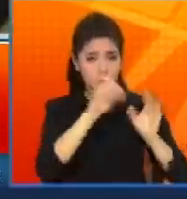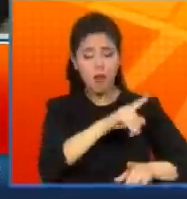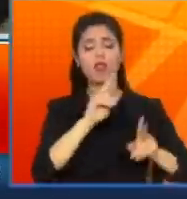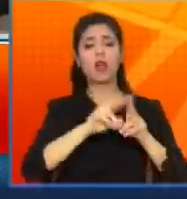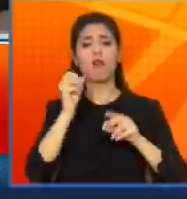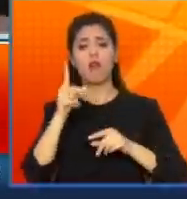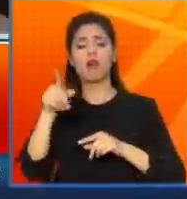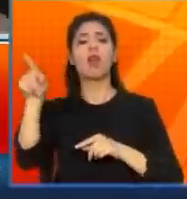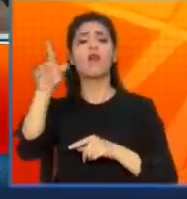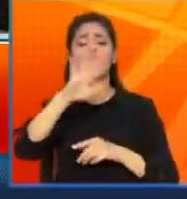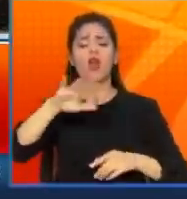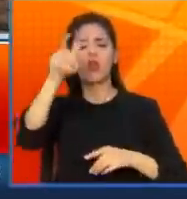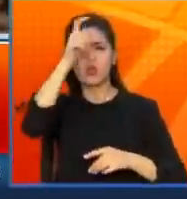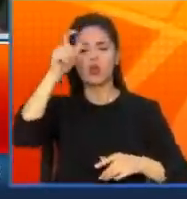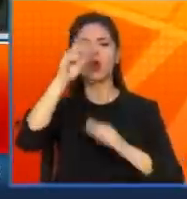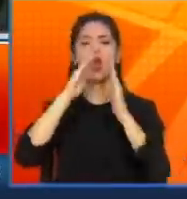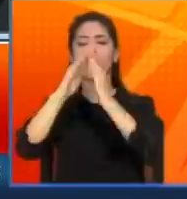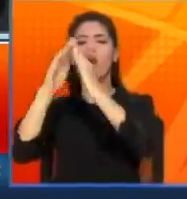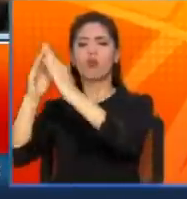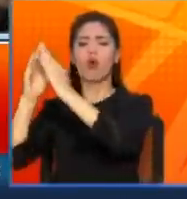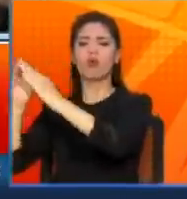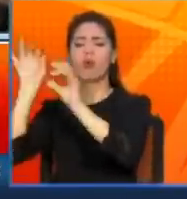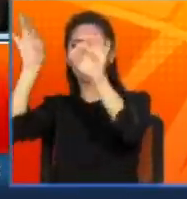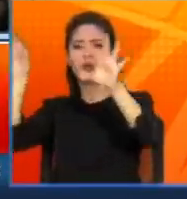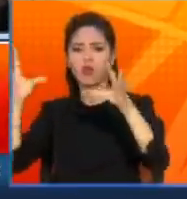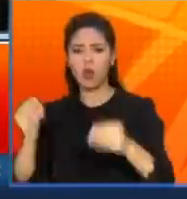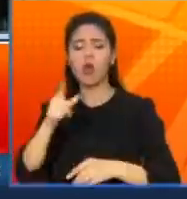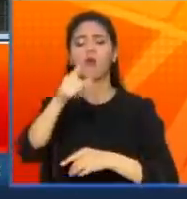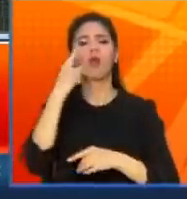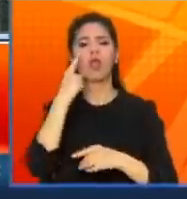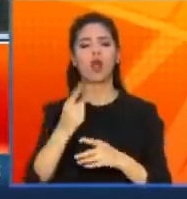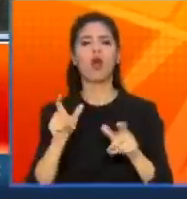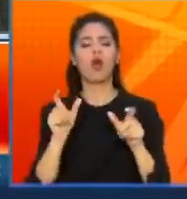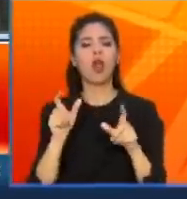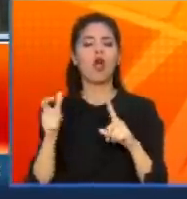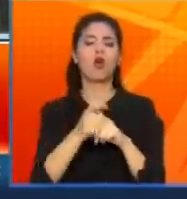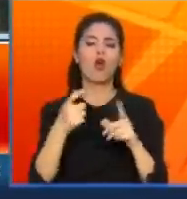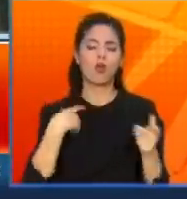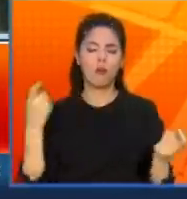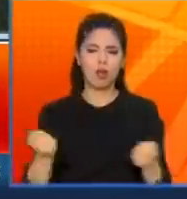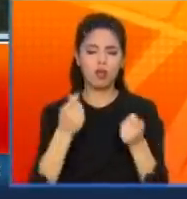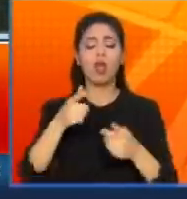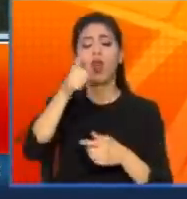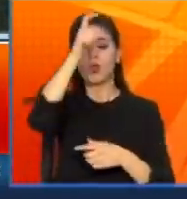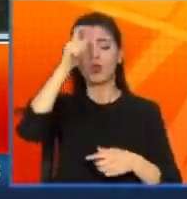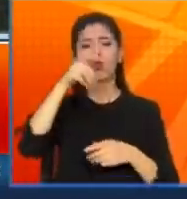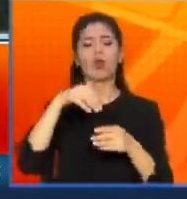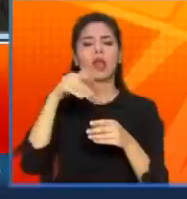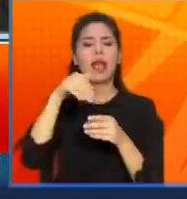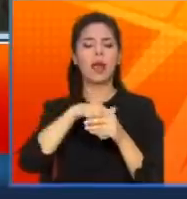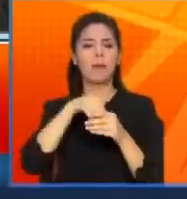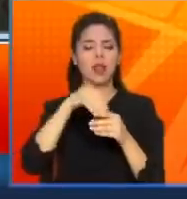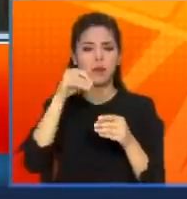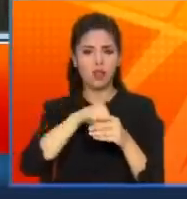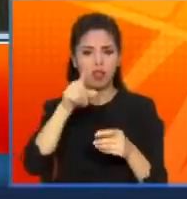Türkiye'nin komşularına kadar geldi. Tabii tedbirler de üst üste alınmaya devam ediliyor. Türkiye Büyük Millet Meclisi'nde de alınan tedbirler var.